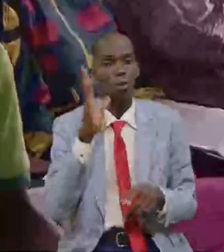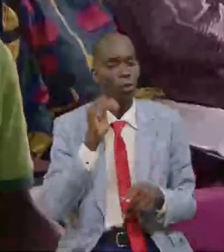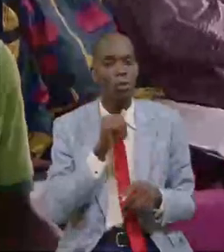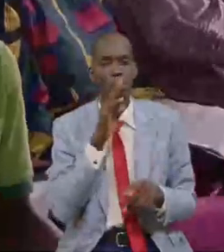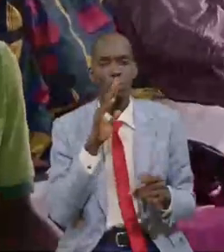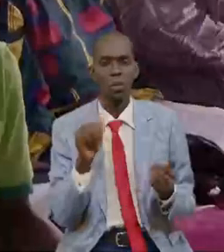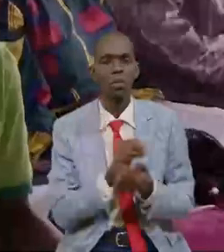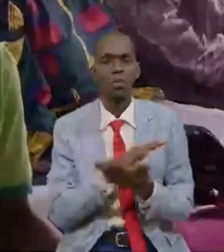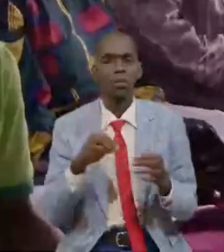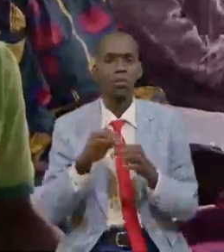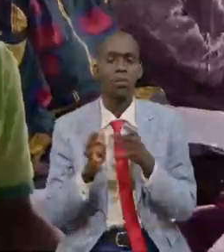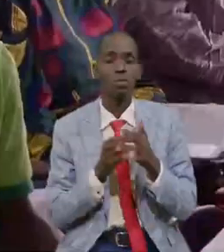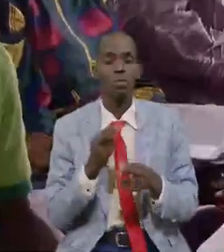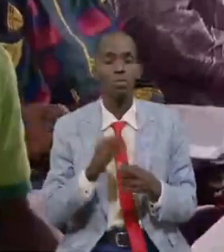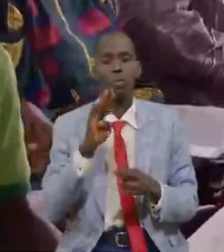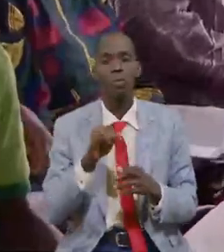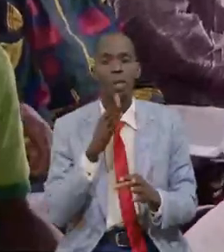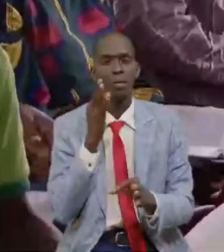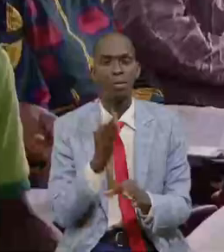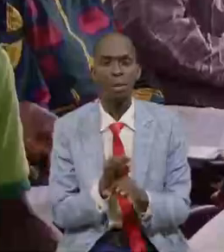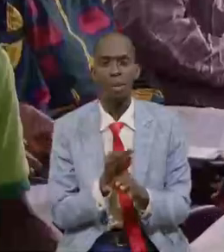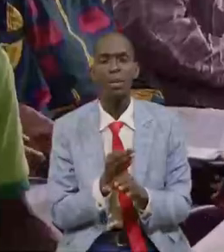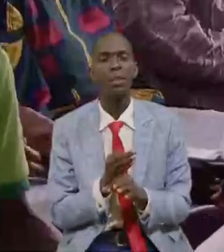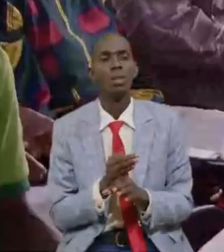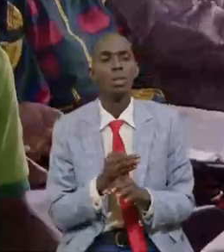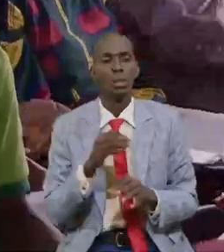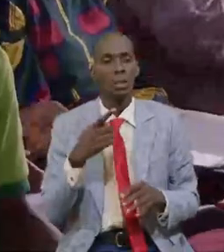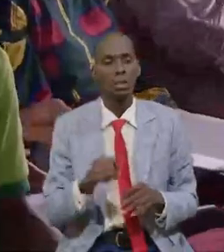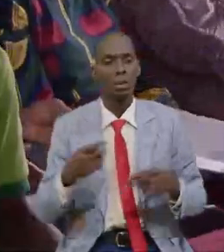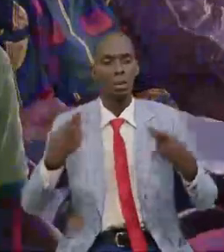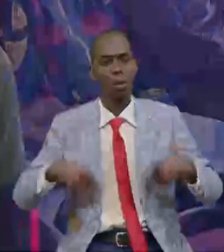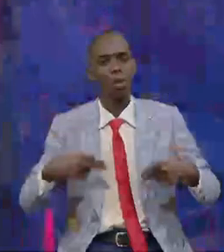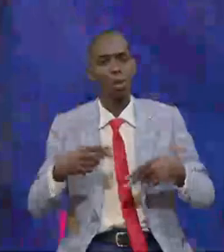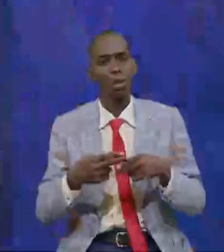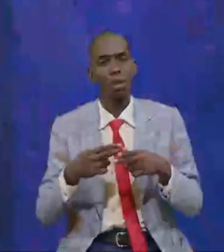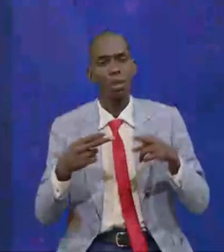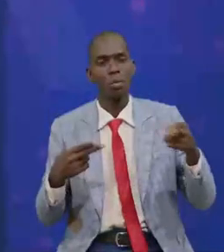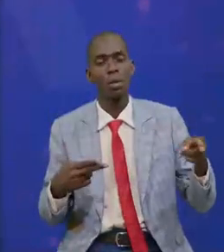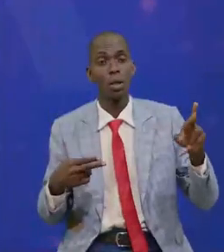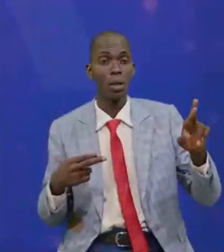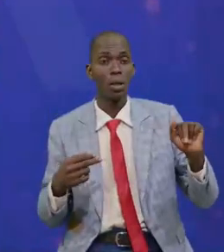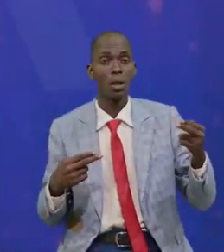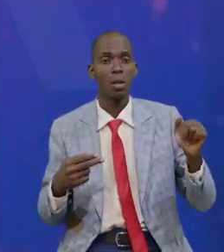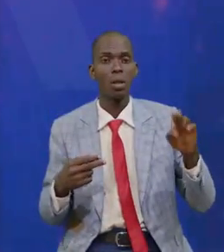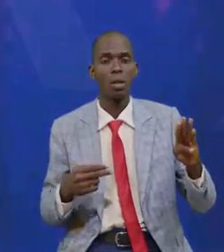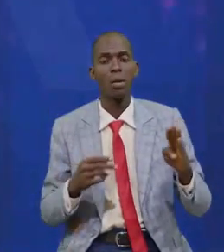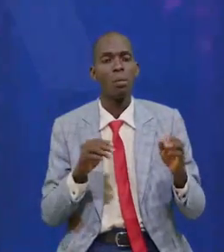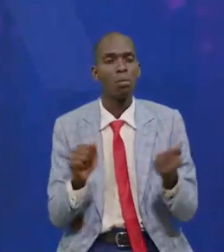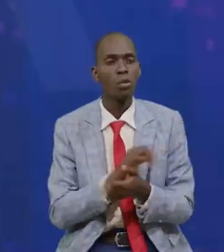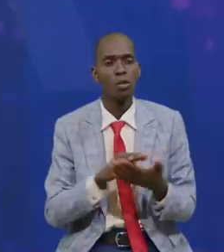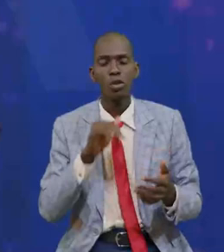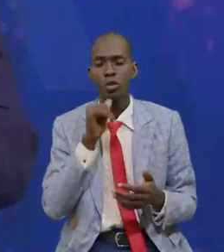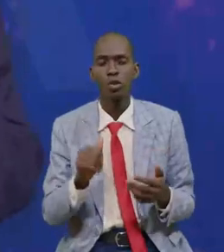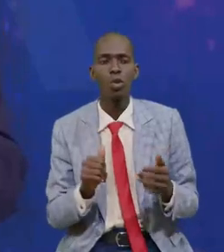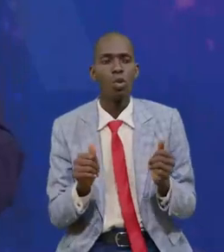C'est pas la foi que Rahab, la prostituée, ne périt pas avec les rebelles. Parce qu'elle avait reçu les